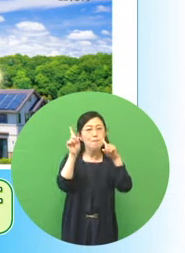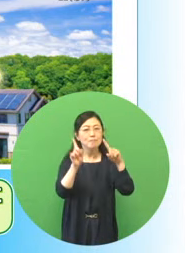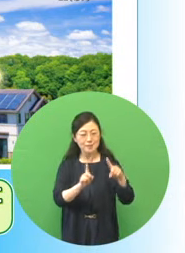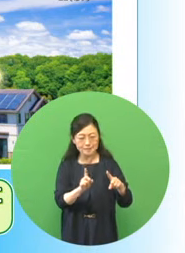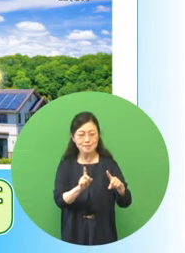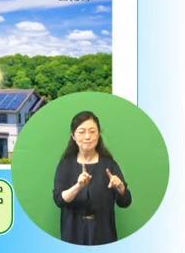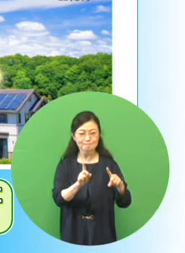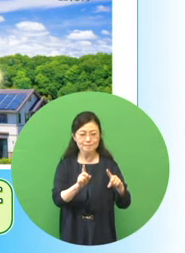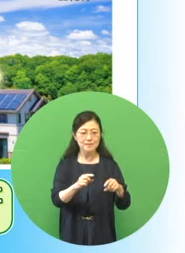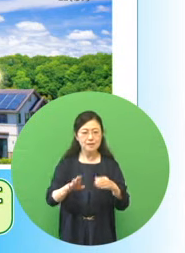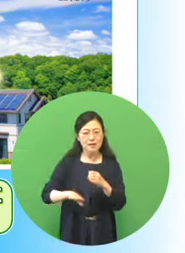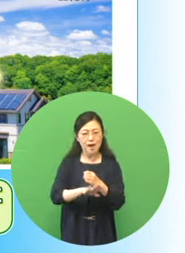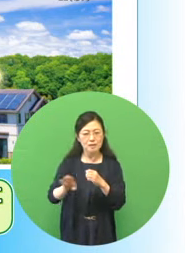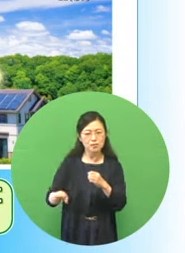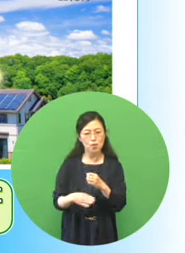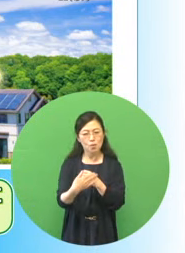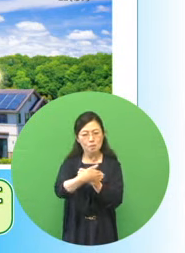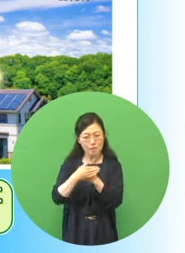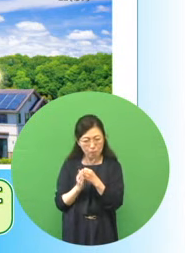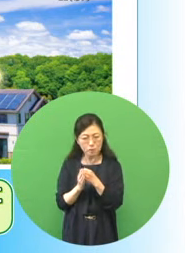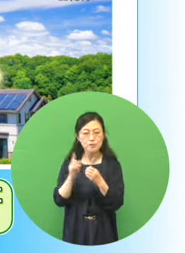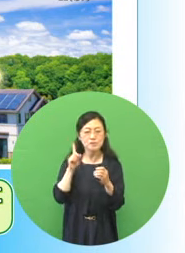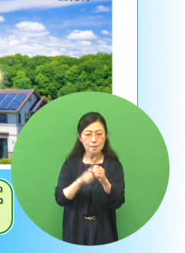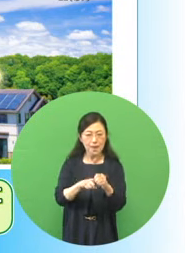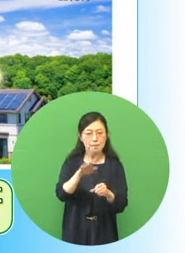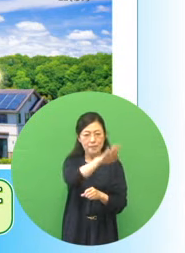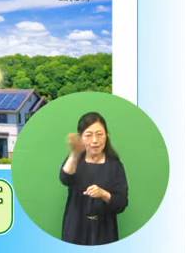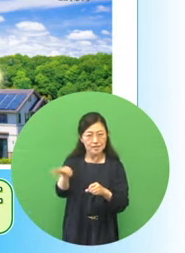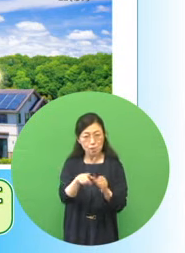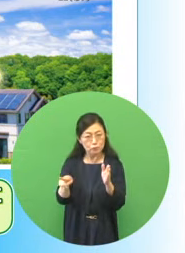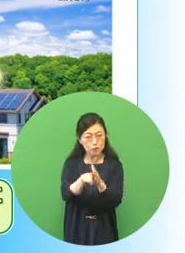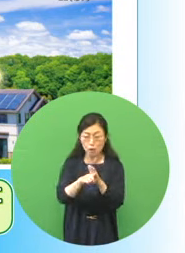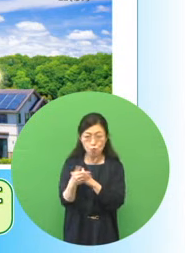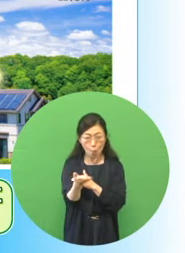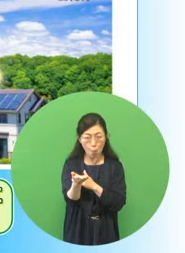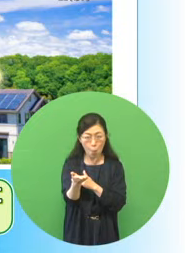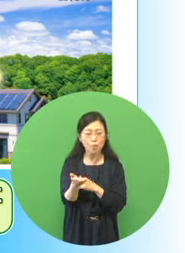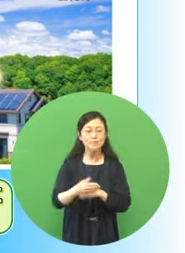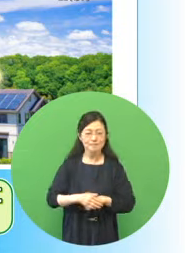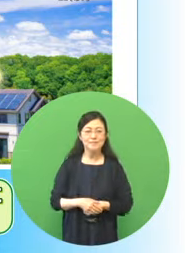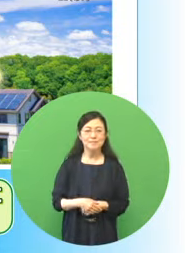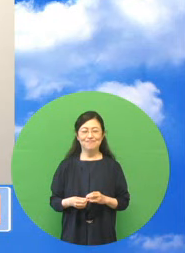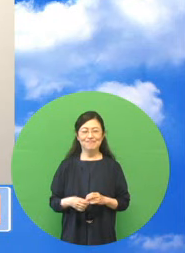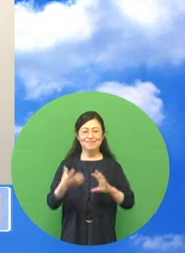エネルギーを自宅で作り、家計と環境に優しい暮らしを実現